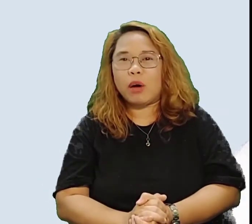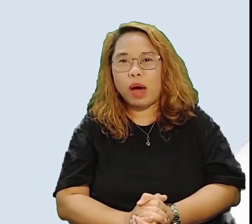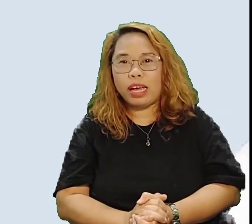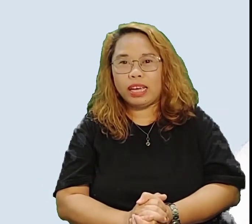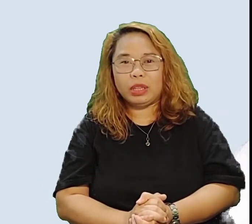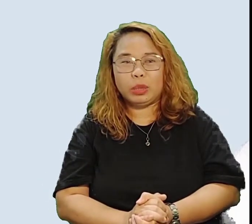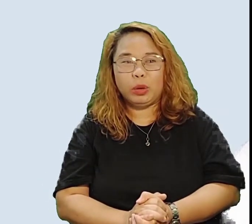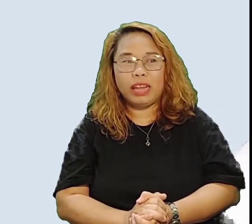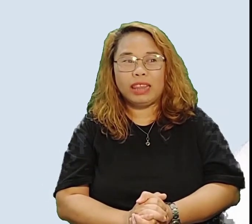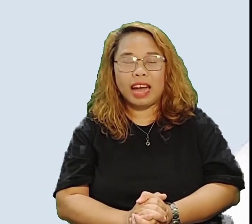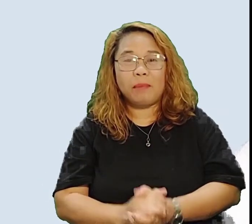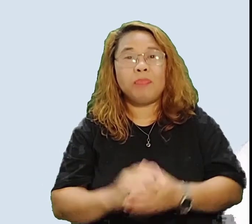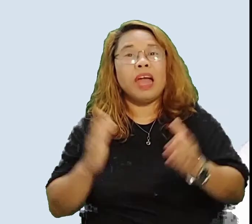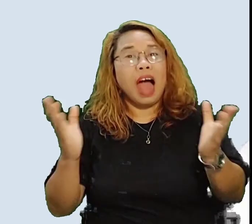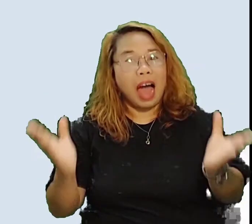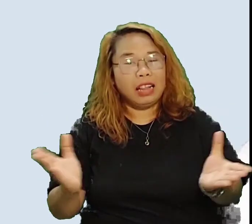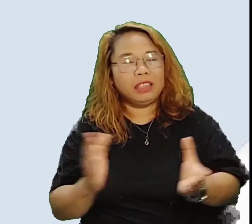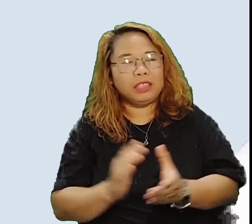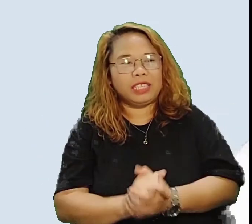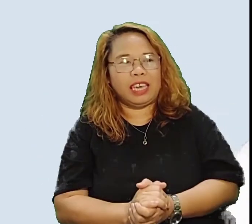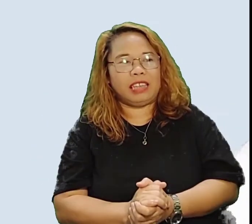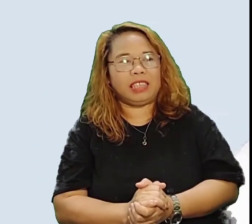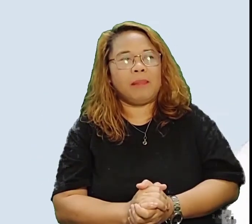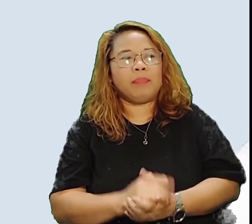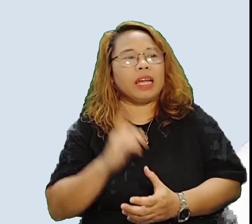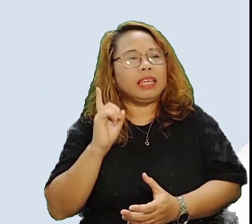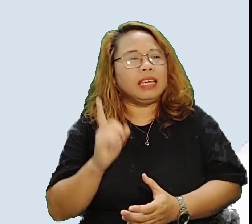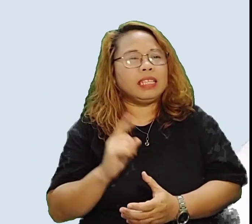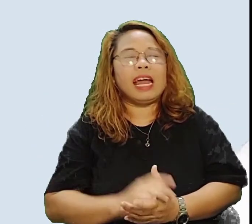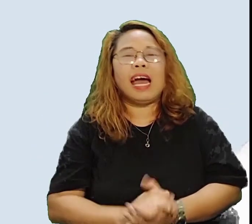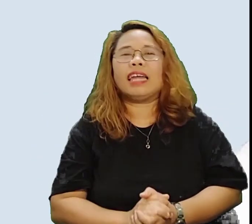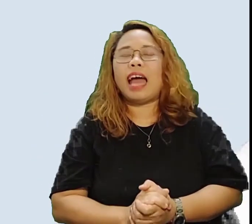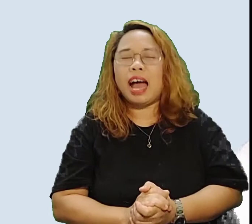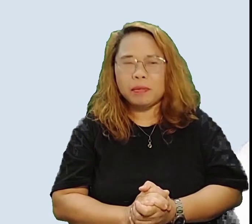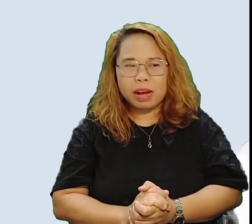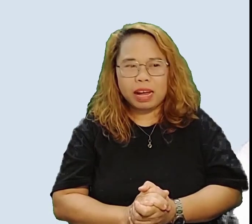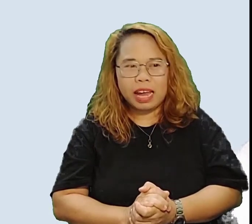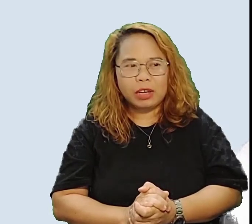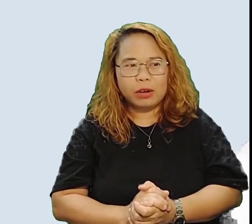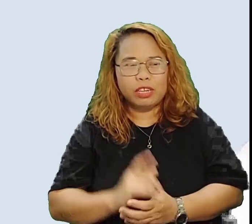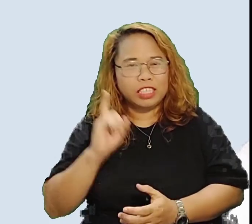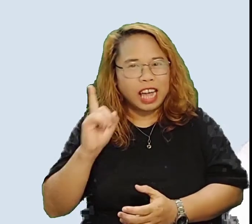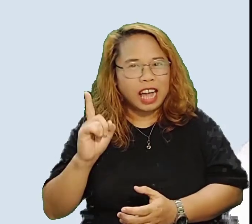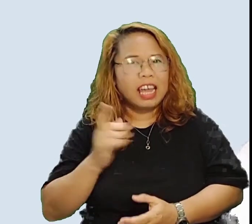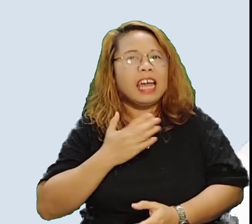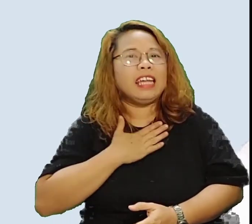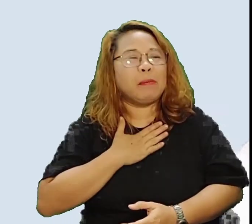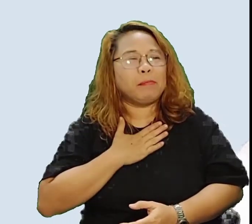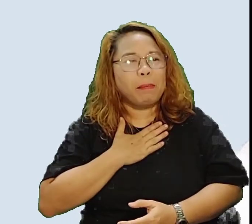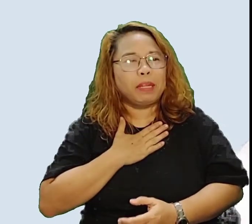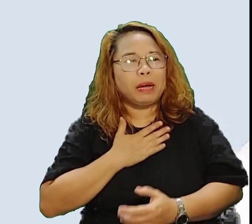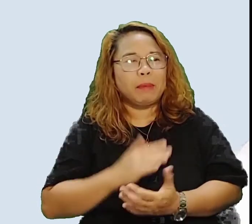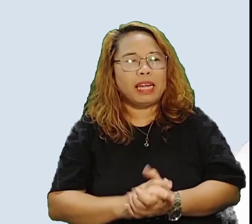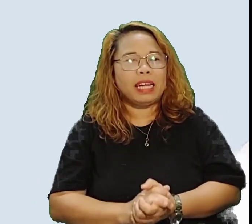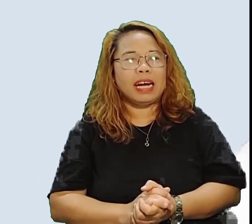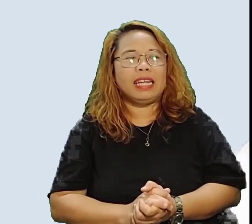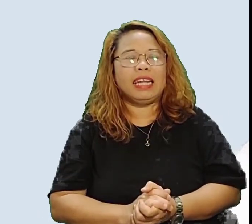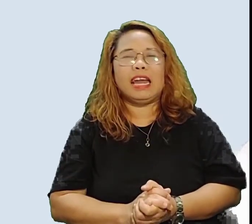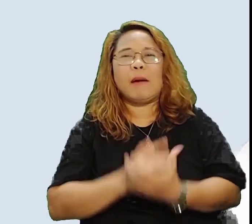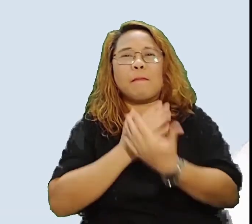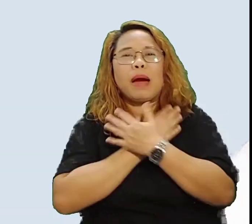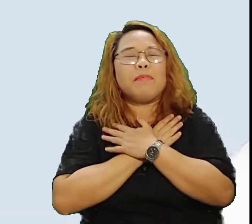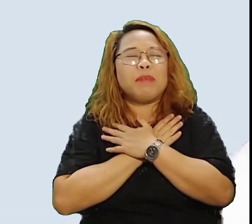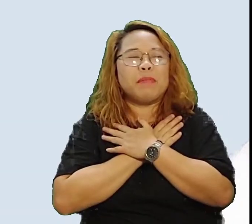sa mga gawain tulad ng Aldersgate. At higit sa lahat, ang mga laiko na siyang nagpapadama